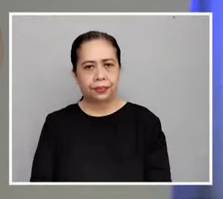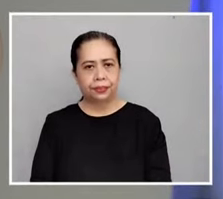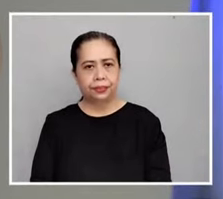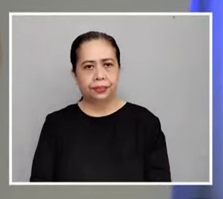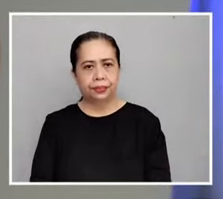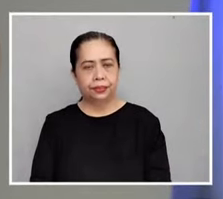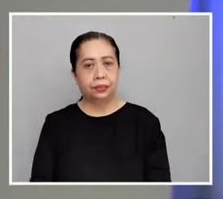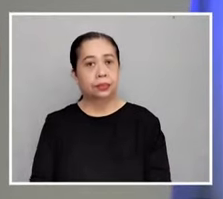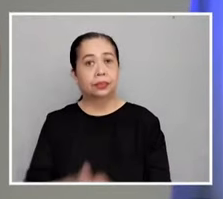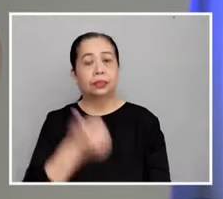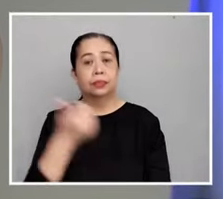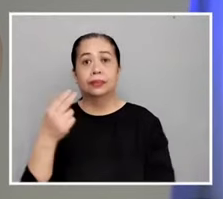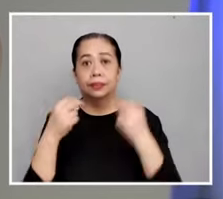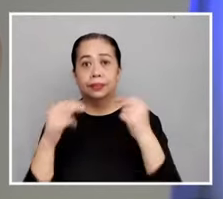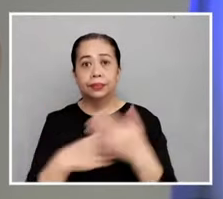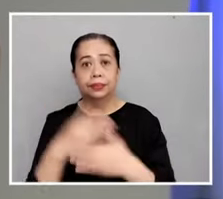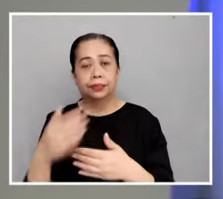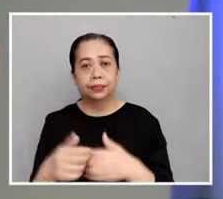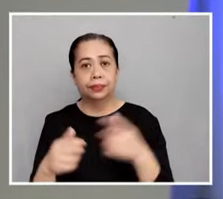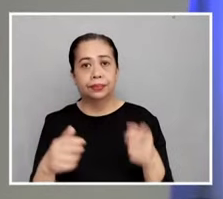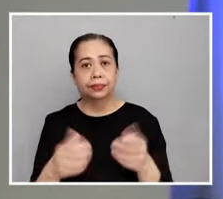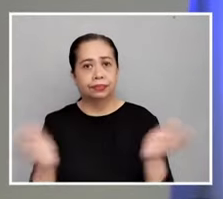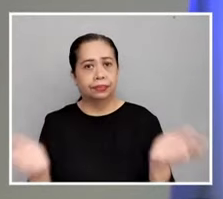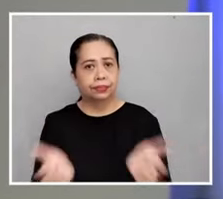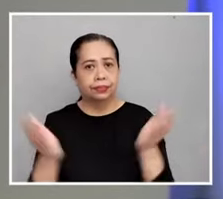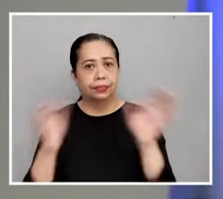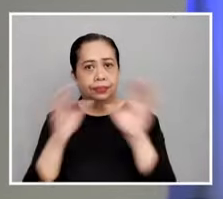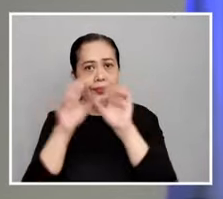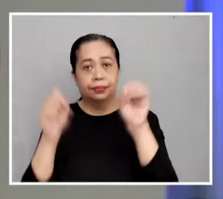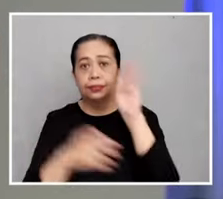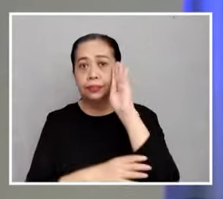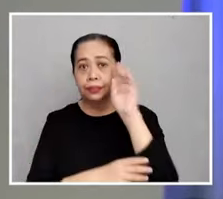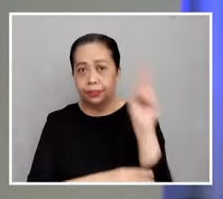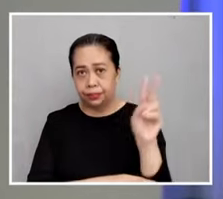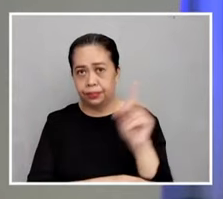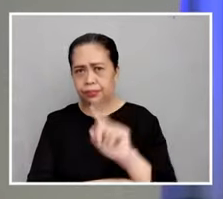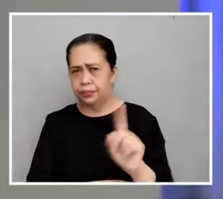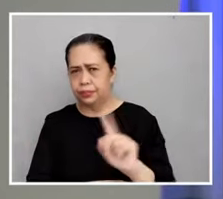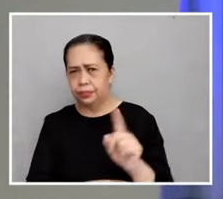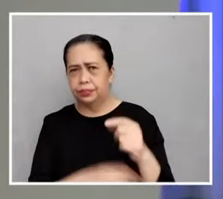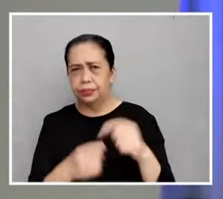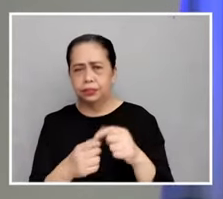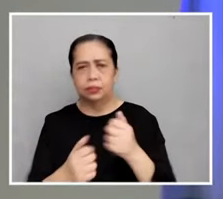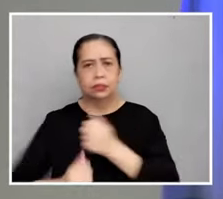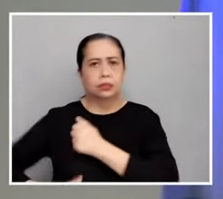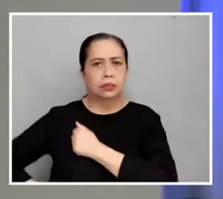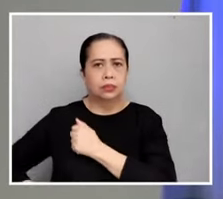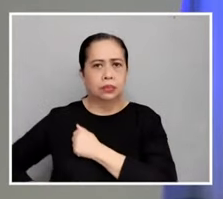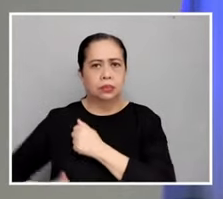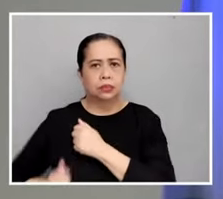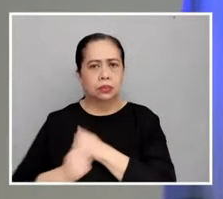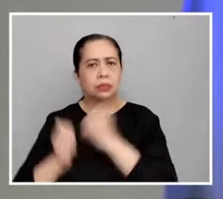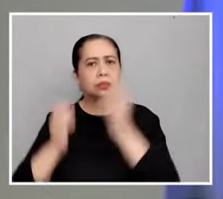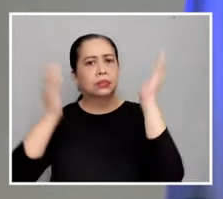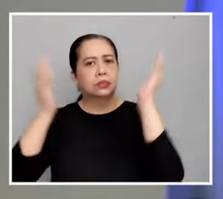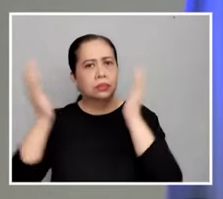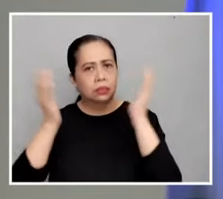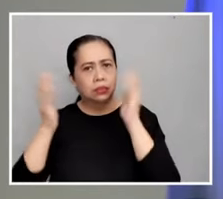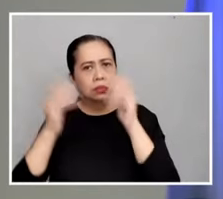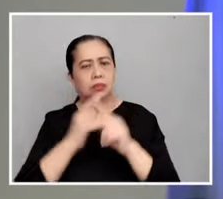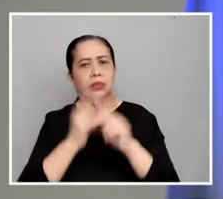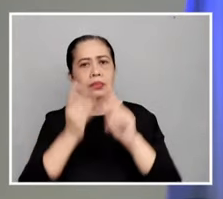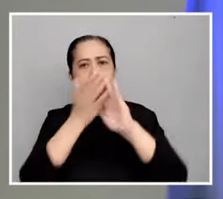Sa ibang balita naman, hinikayat ni Pangulong Ferdinand Marcos Jr. ang mga sundalong magsilbing